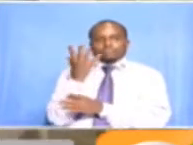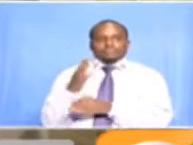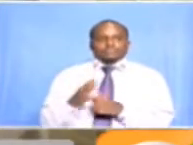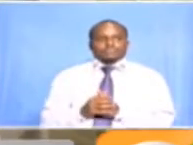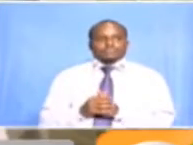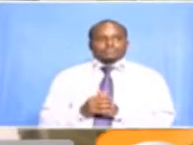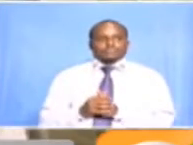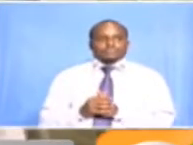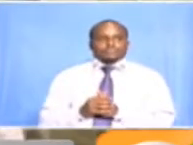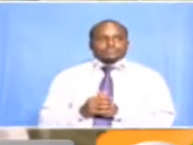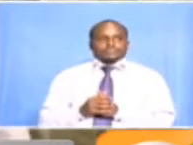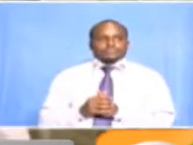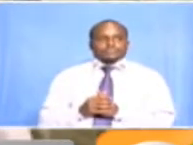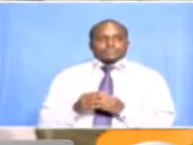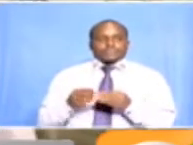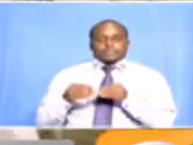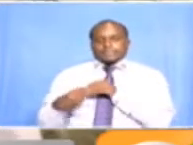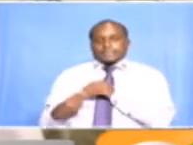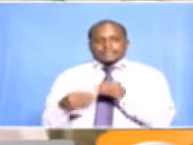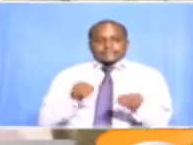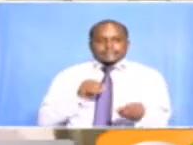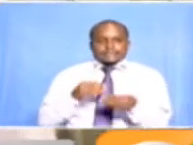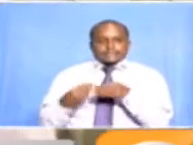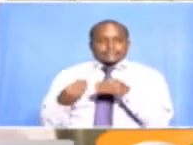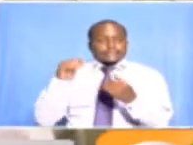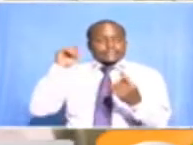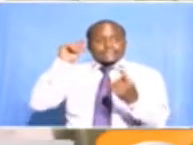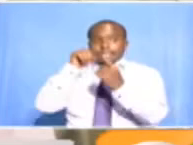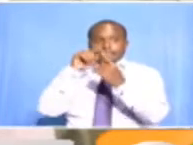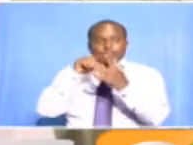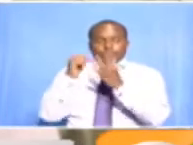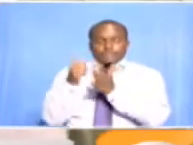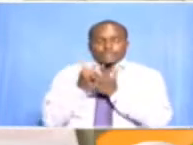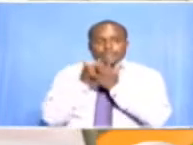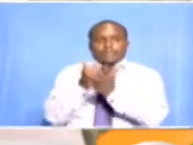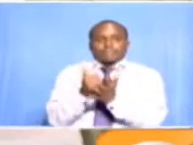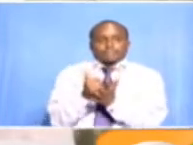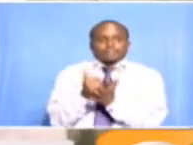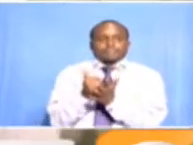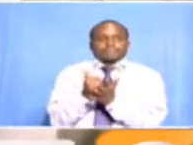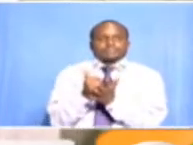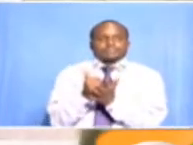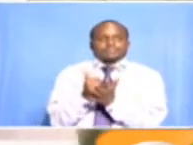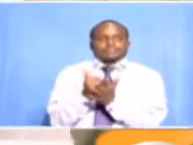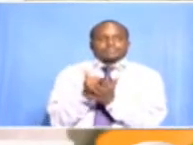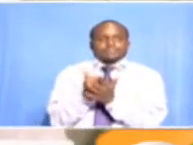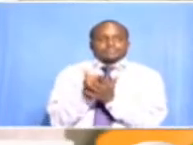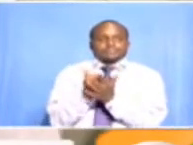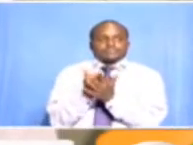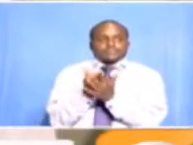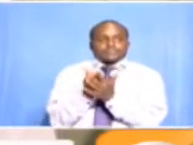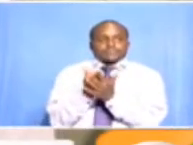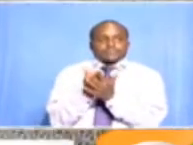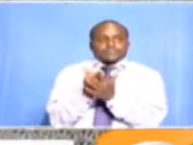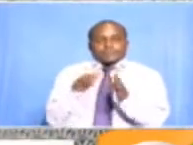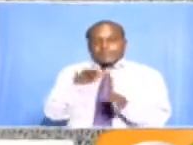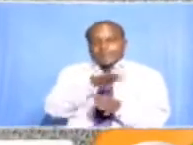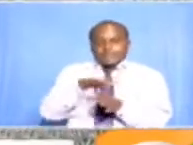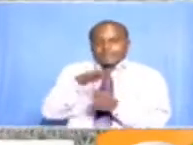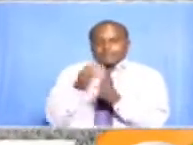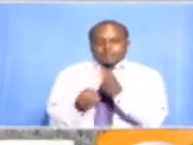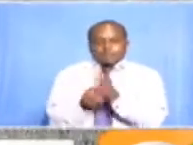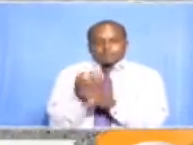hizi plastiki ni kwamba zinasaidia na ile area uko nayo ya kukuza mimea.